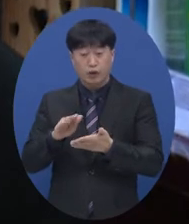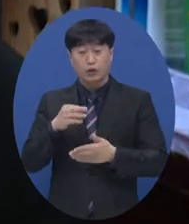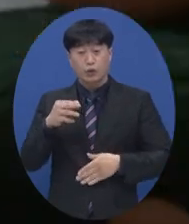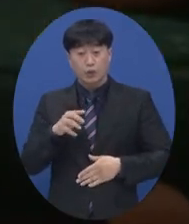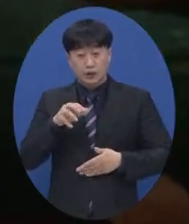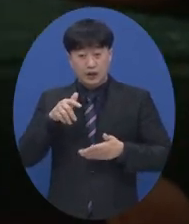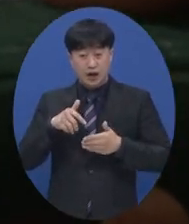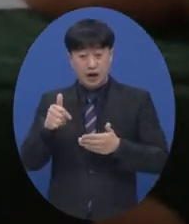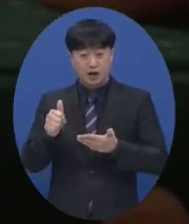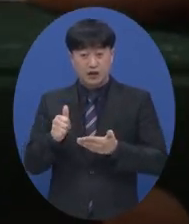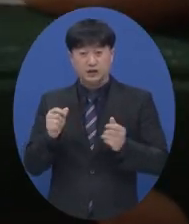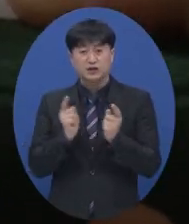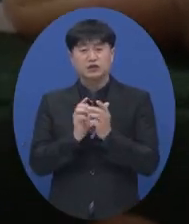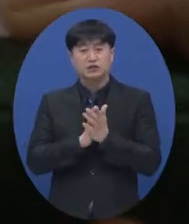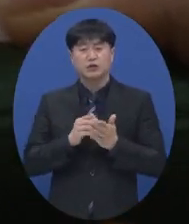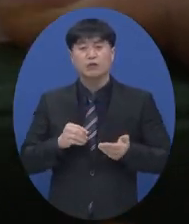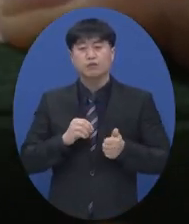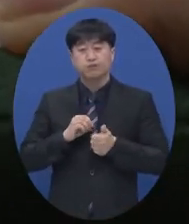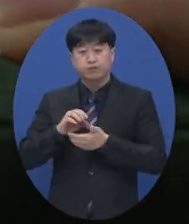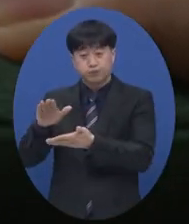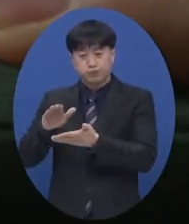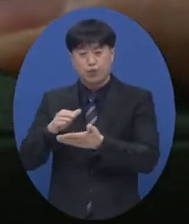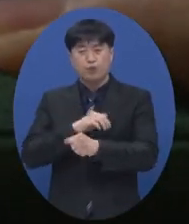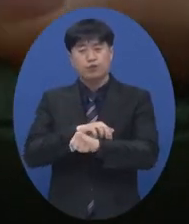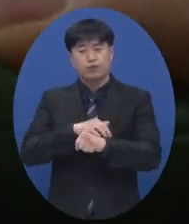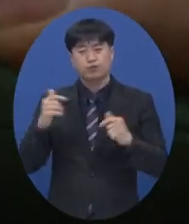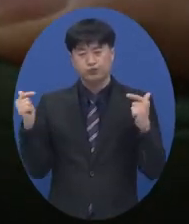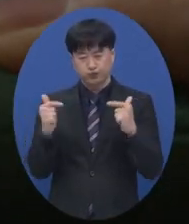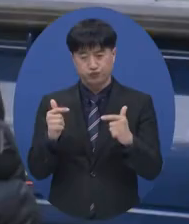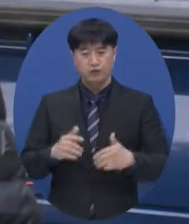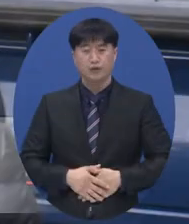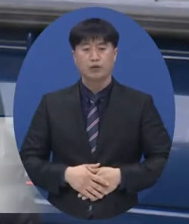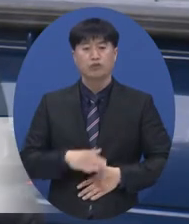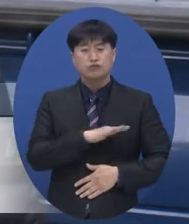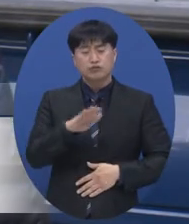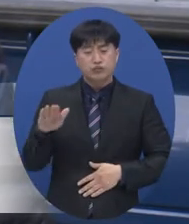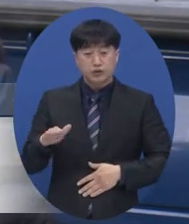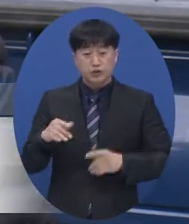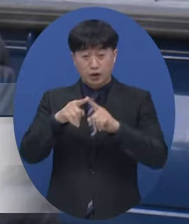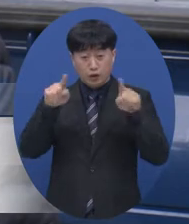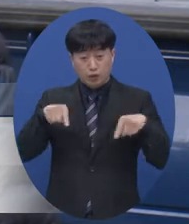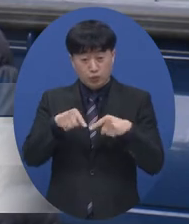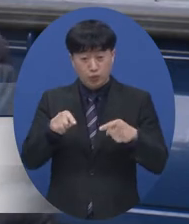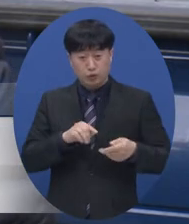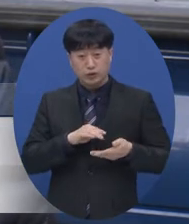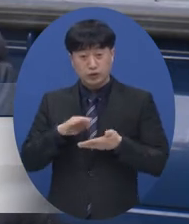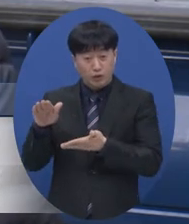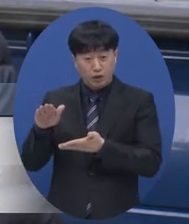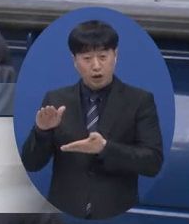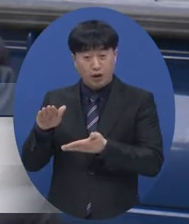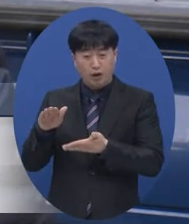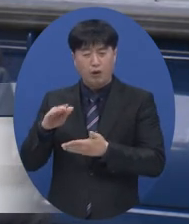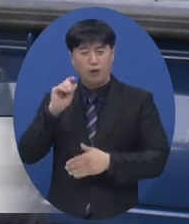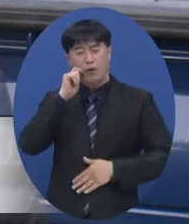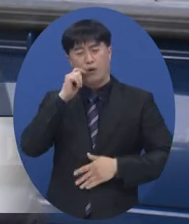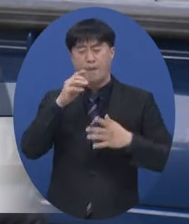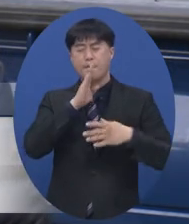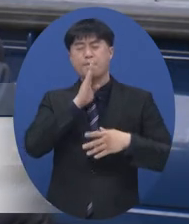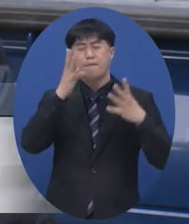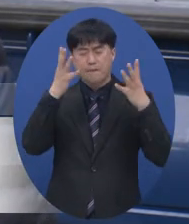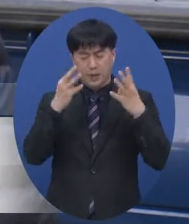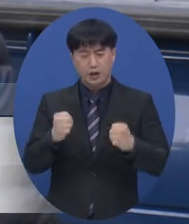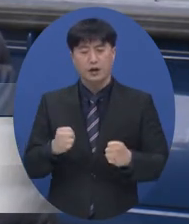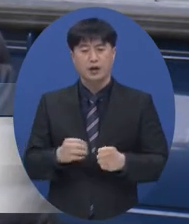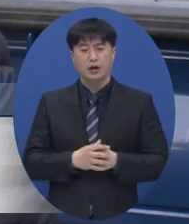통리 장이 통지서를 직접 전달하는 불편이 줄게 됐습니다 저희가 이 이제 컴퓨터를 돌리다보면 은